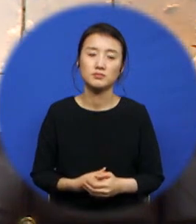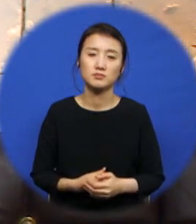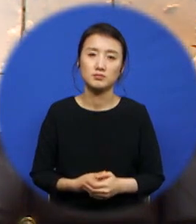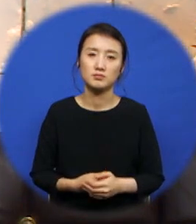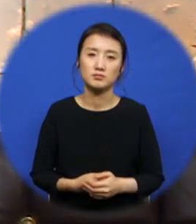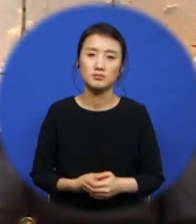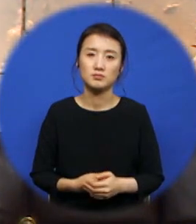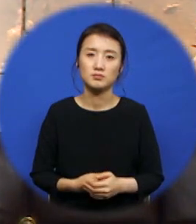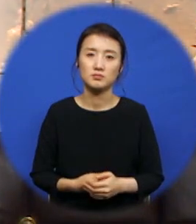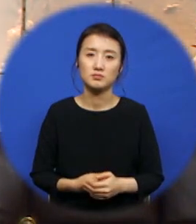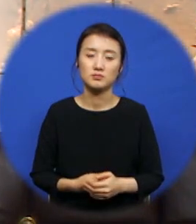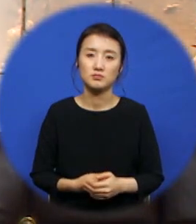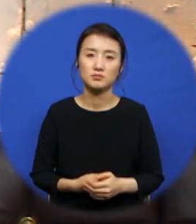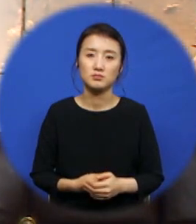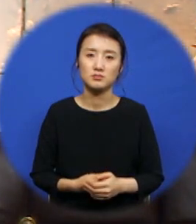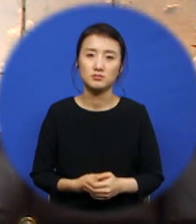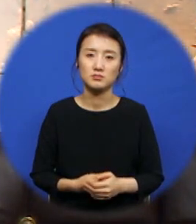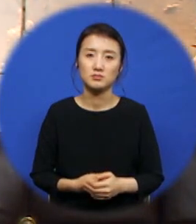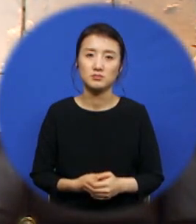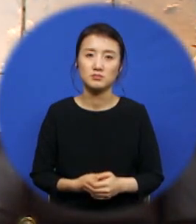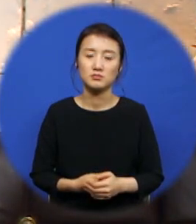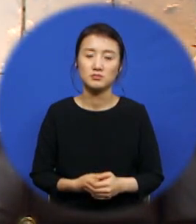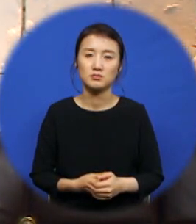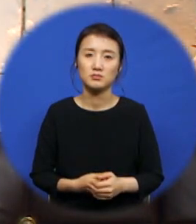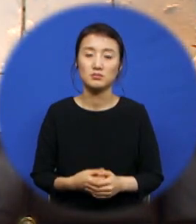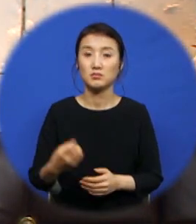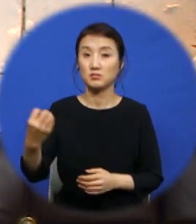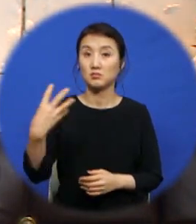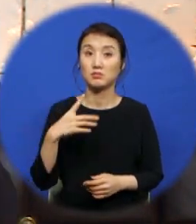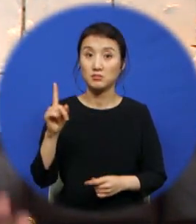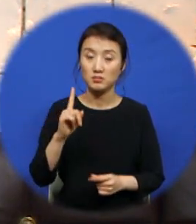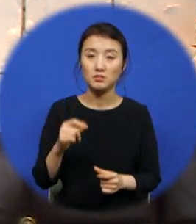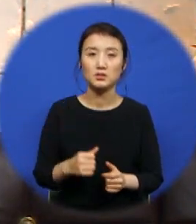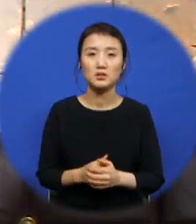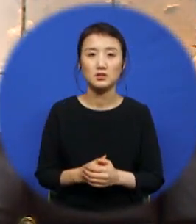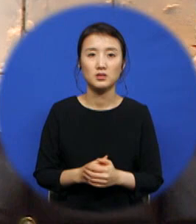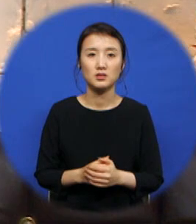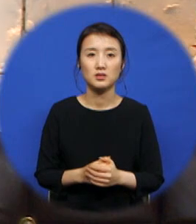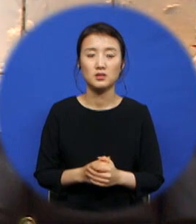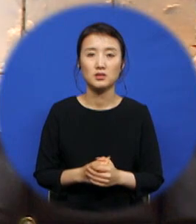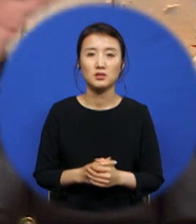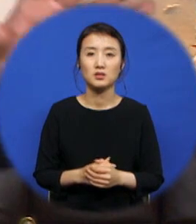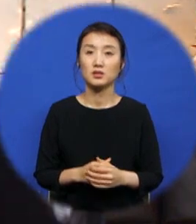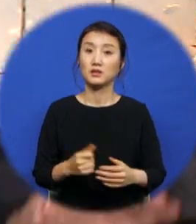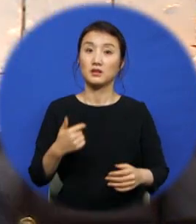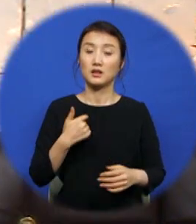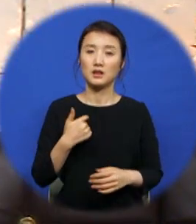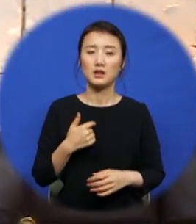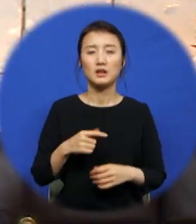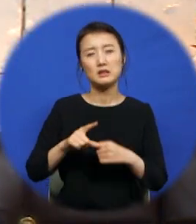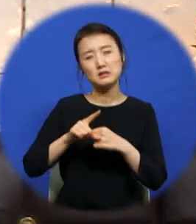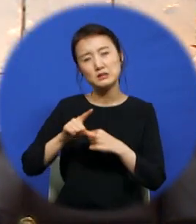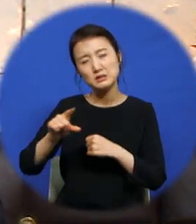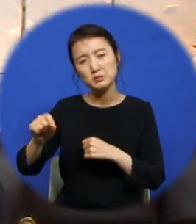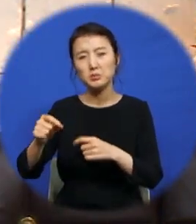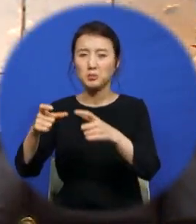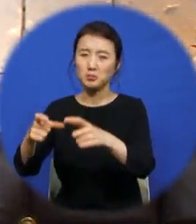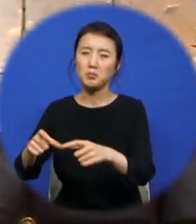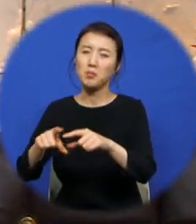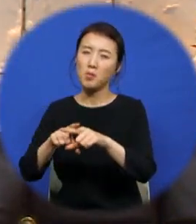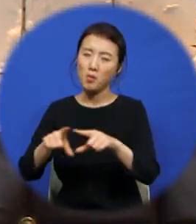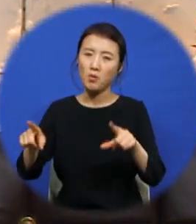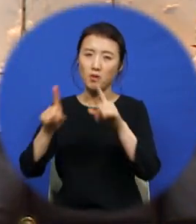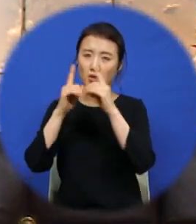음 새 앨범 장 있는 너무나 인상적이었습니다 공박 상체가 있죠 그냥 지방 작 나와가지고 그냥